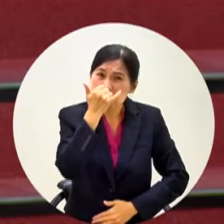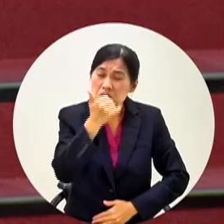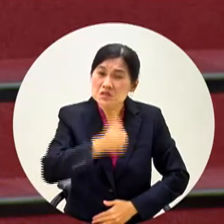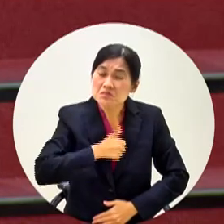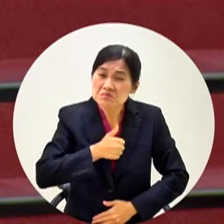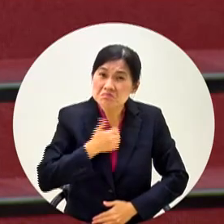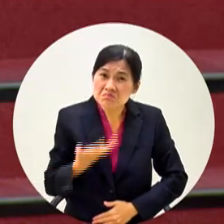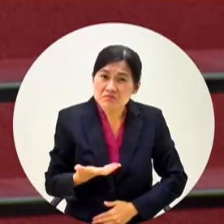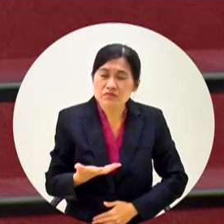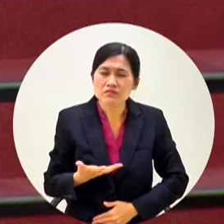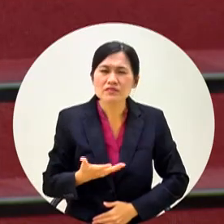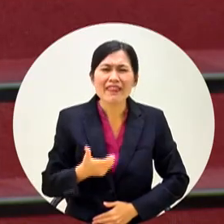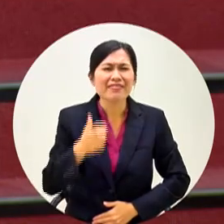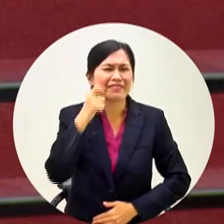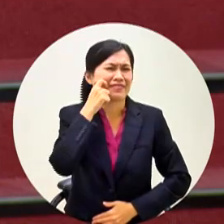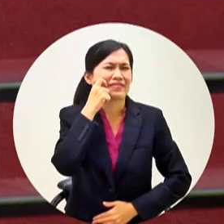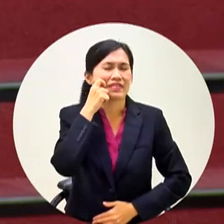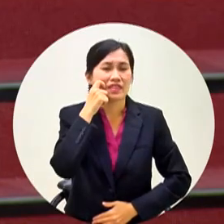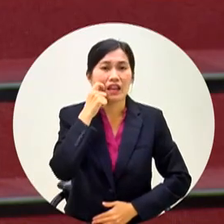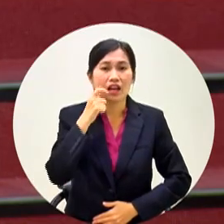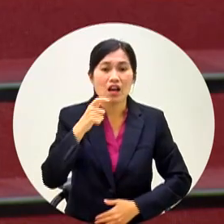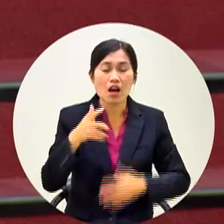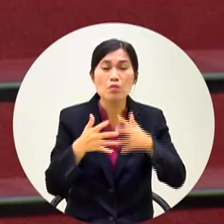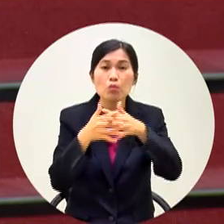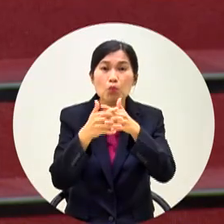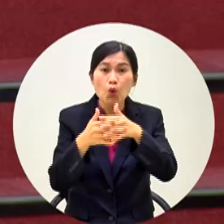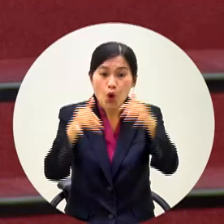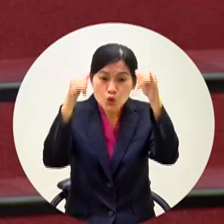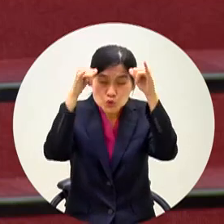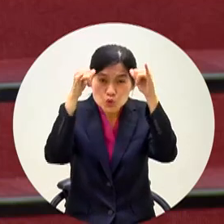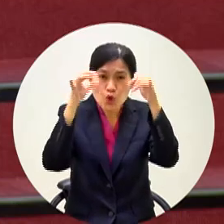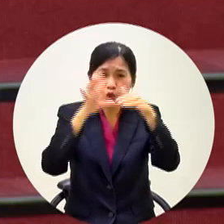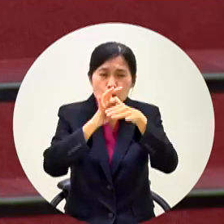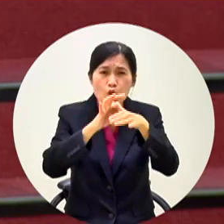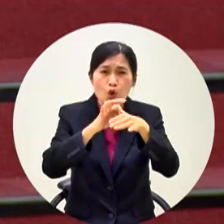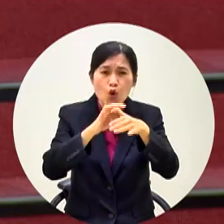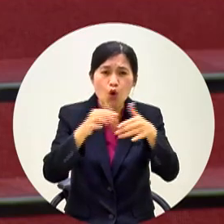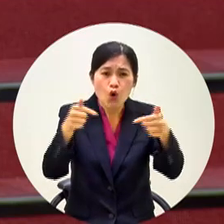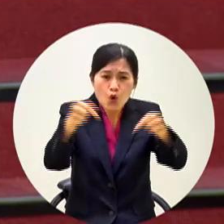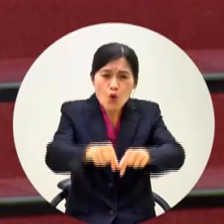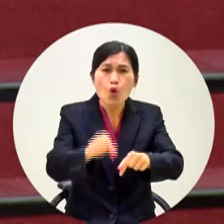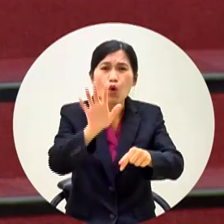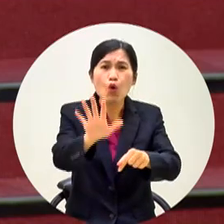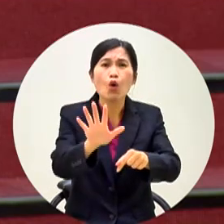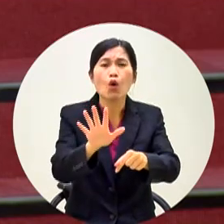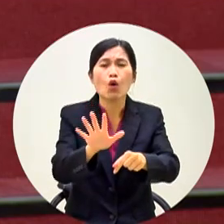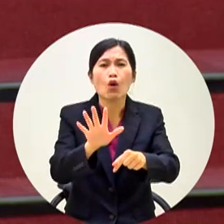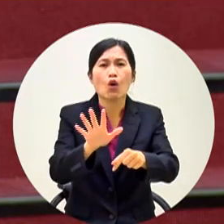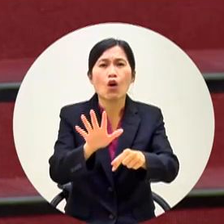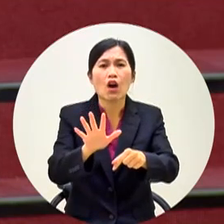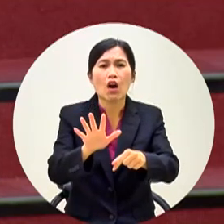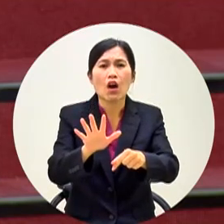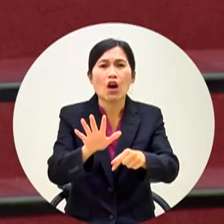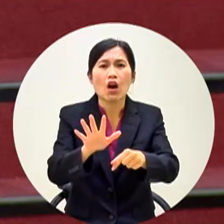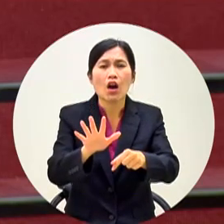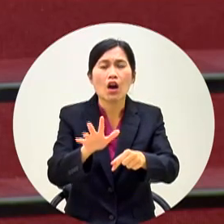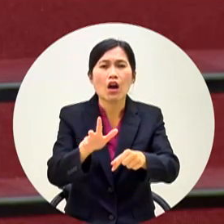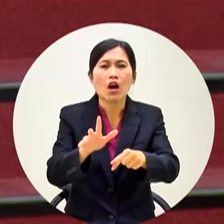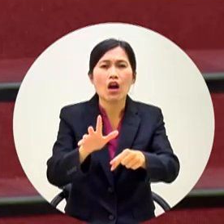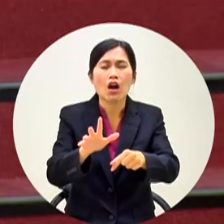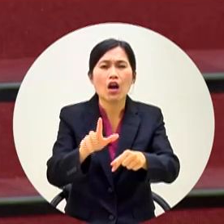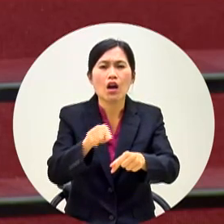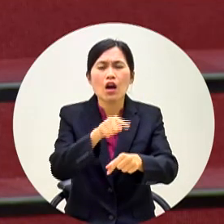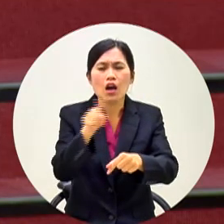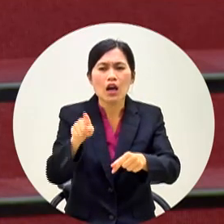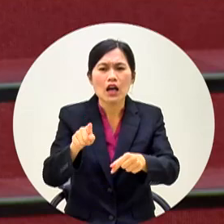就像我们现在在讲说美国牛肉含有莱克多巴胺，那美国牛肉一刚开始的时候进口，其实有